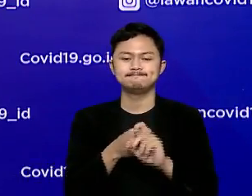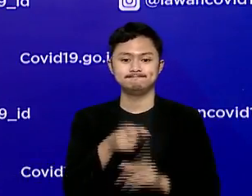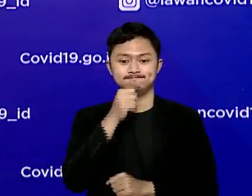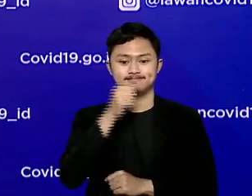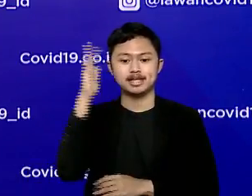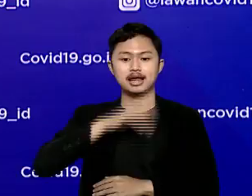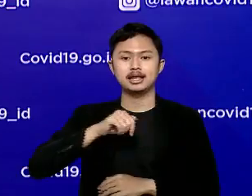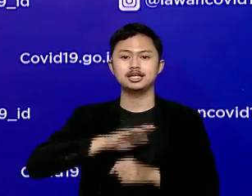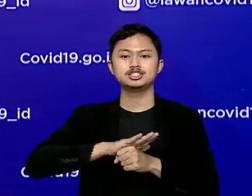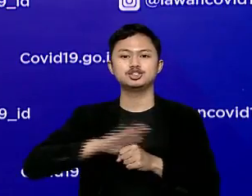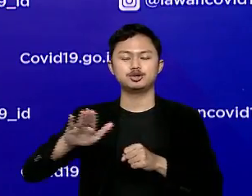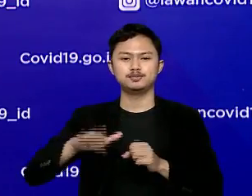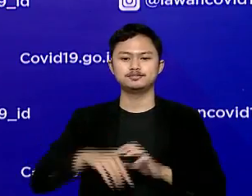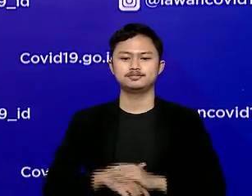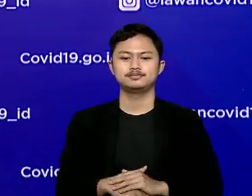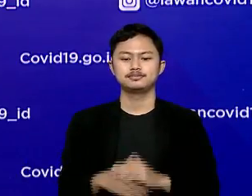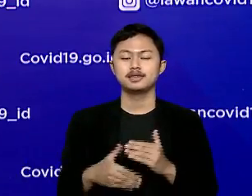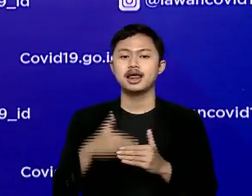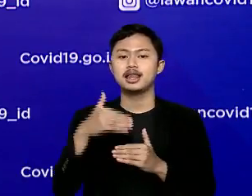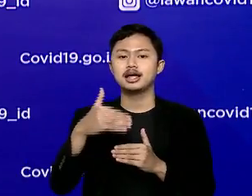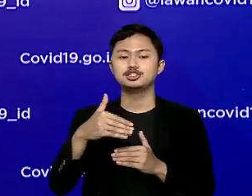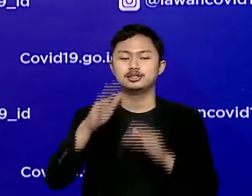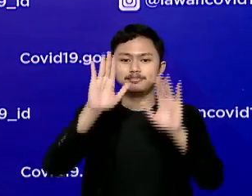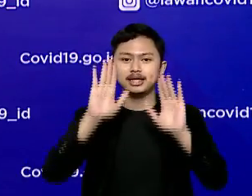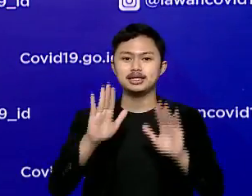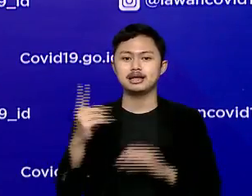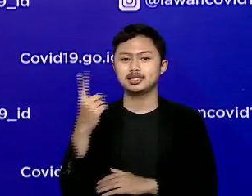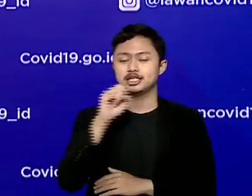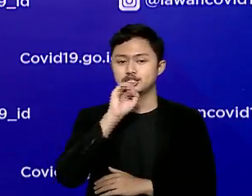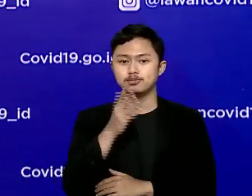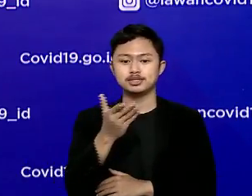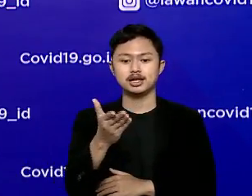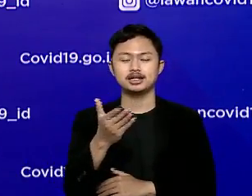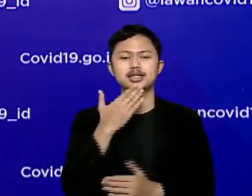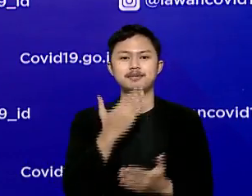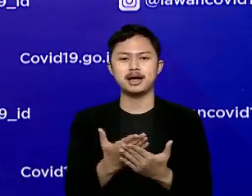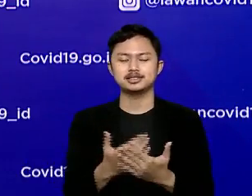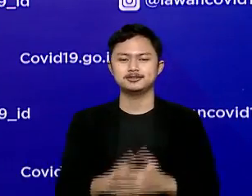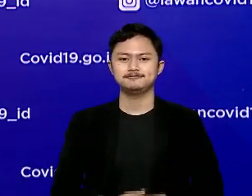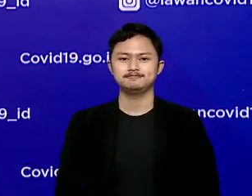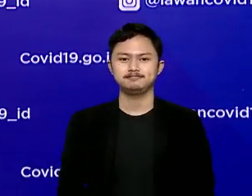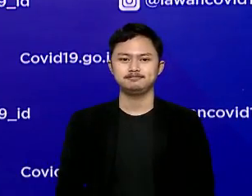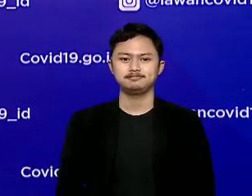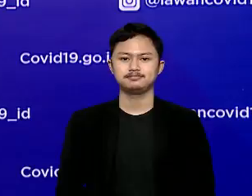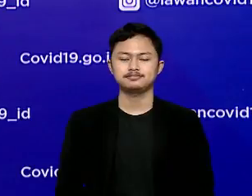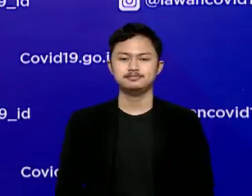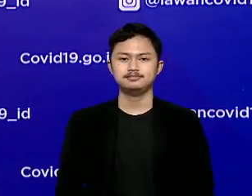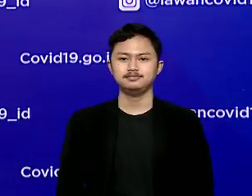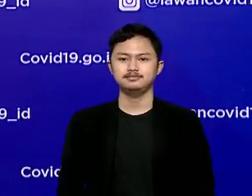pers hari ini. Saya lanjutkan dengan sesi tanya-jawab media. Terima kasih.